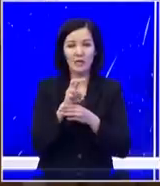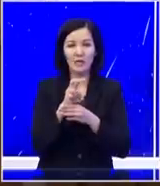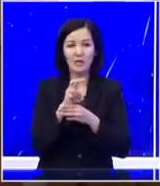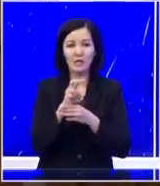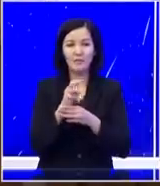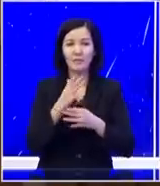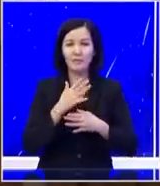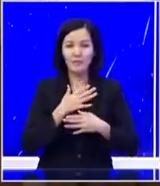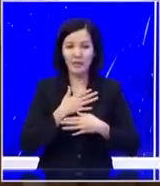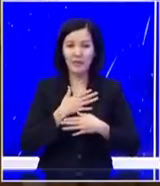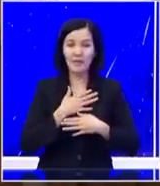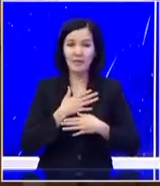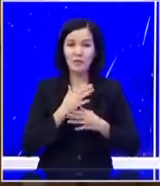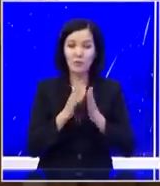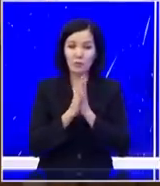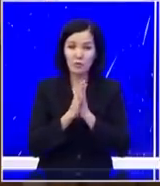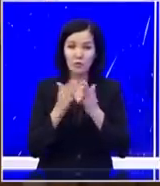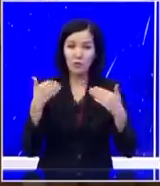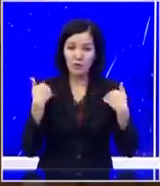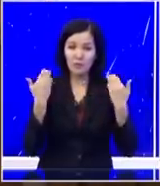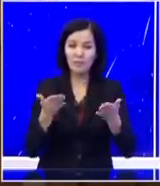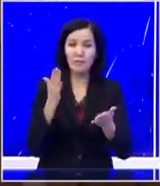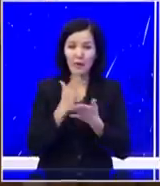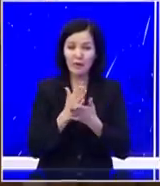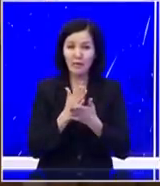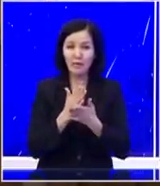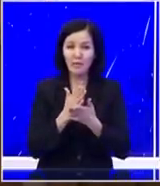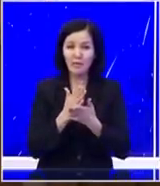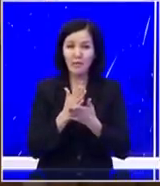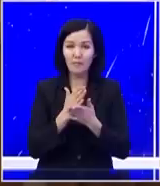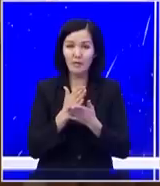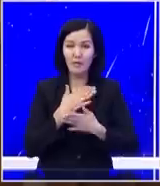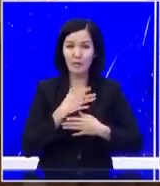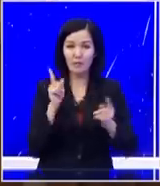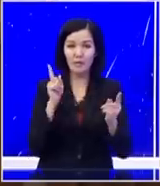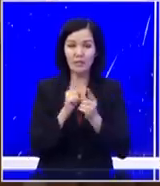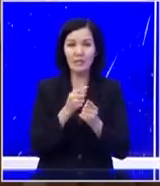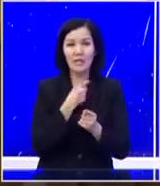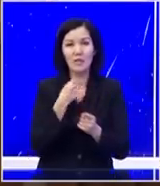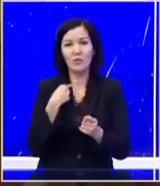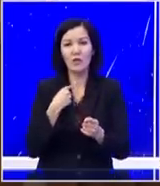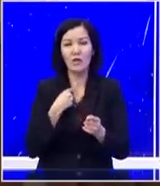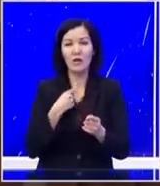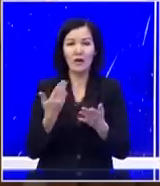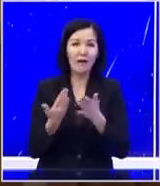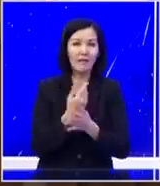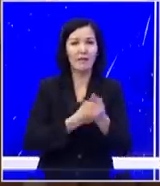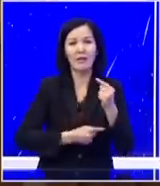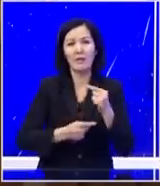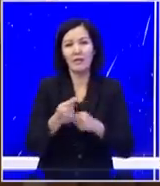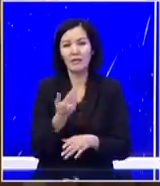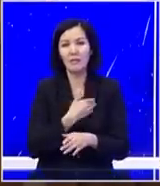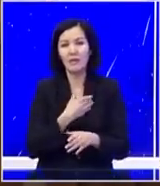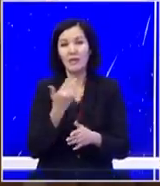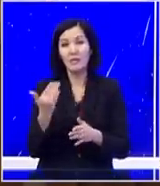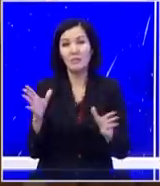айтар ұсынысым бар. Мен қайтып Талдықорғанға келсем, сіздің